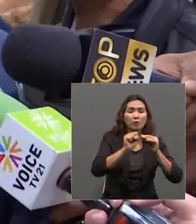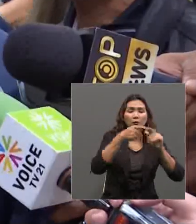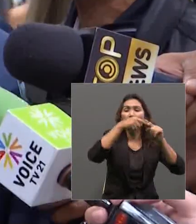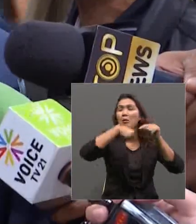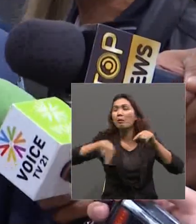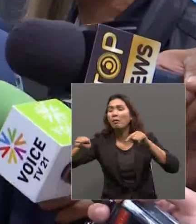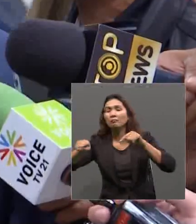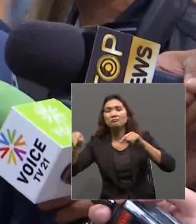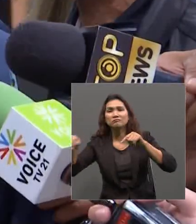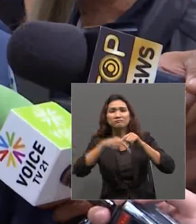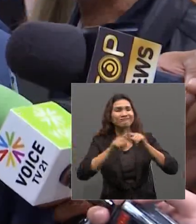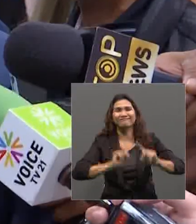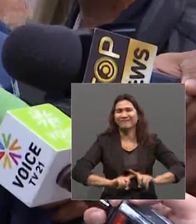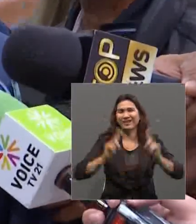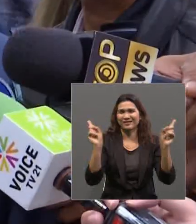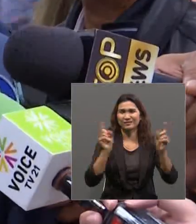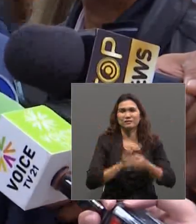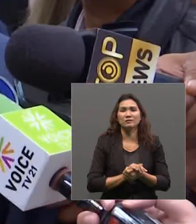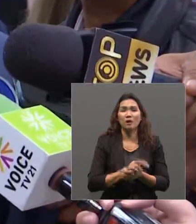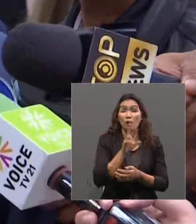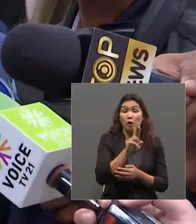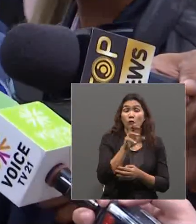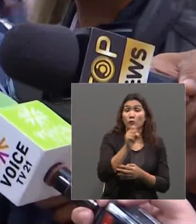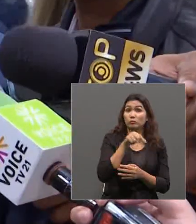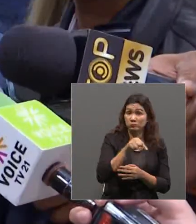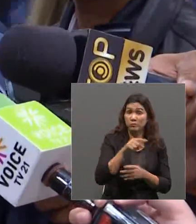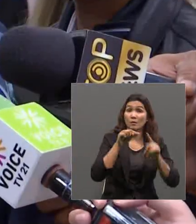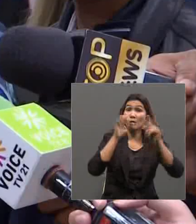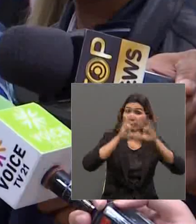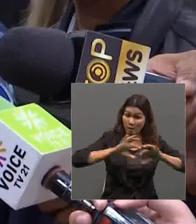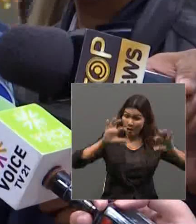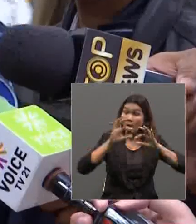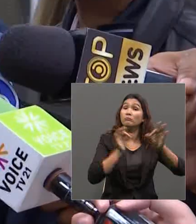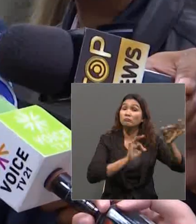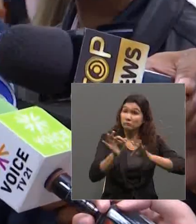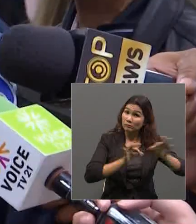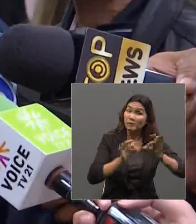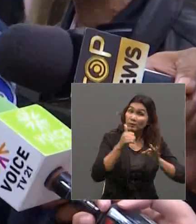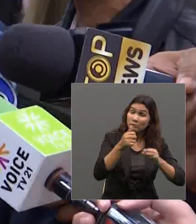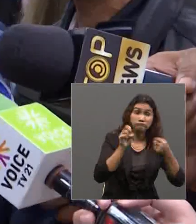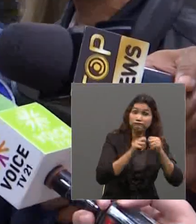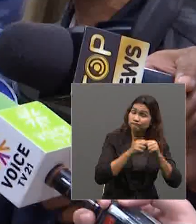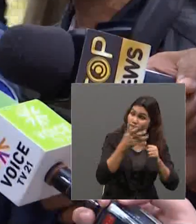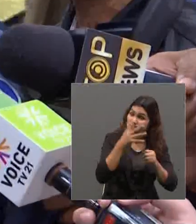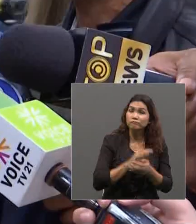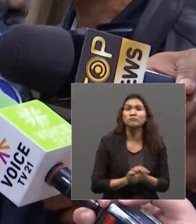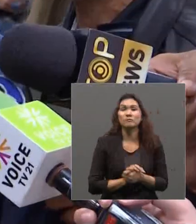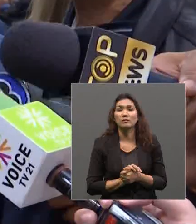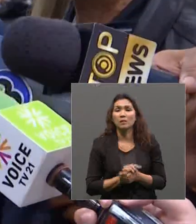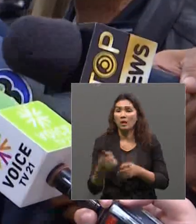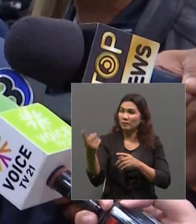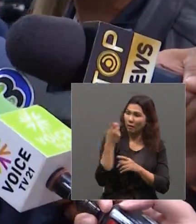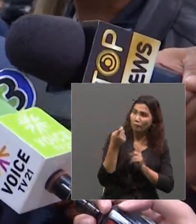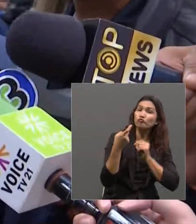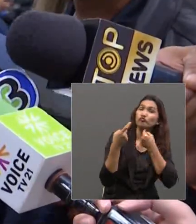ภานะครับในสภาเนี่ยรัฐบาลก็สามารถชี้แจงได้ไม่ได้มีปัญหาอะไรครับนะครับถามมาก็ต